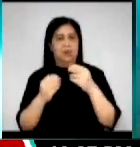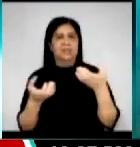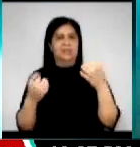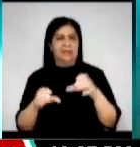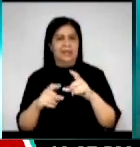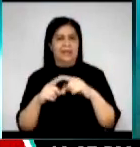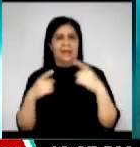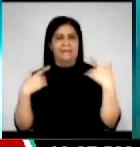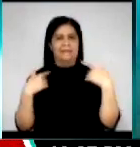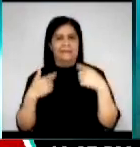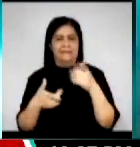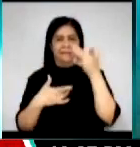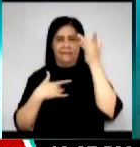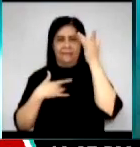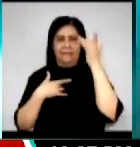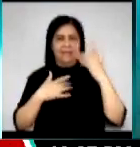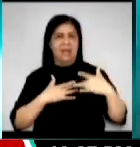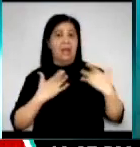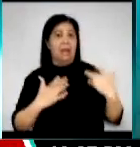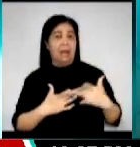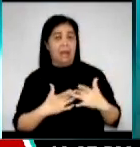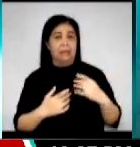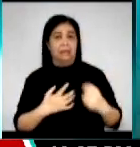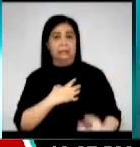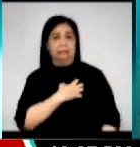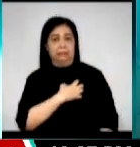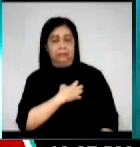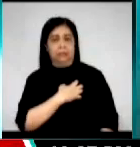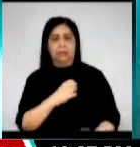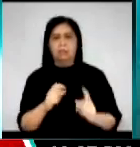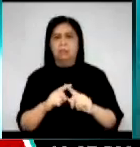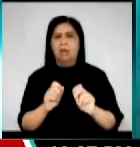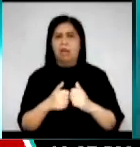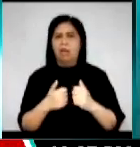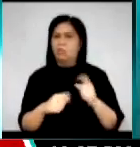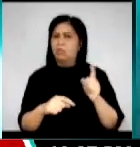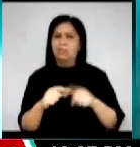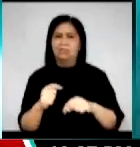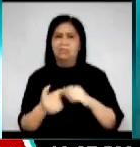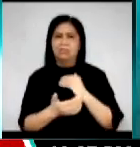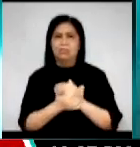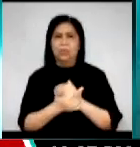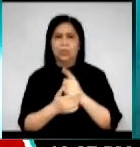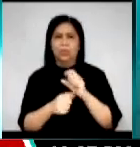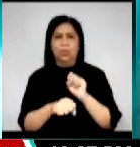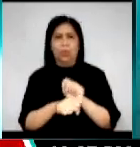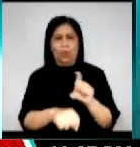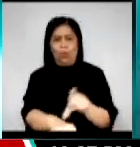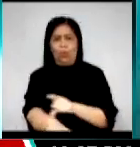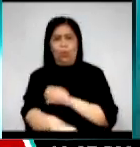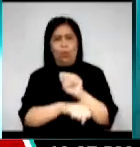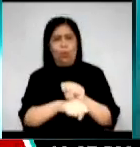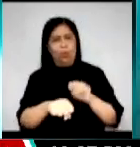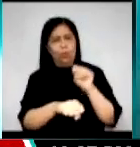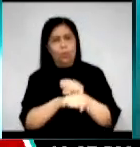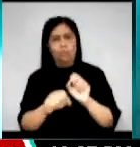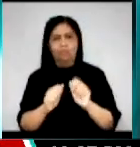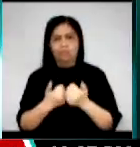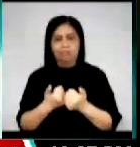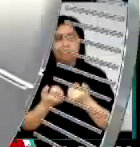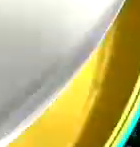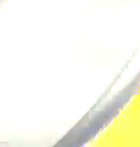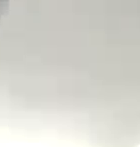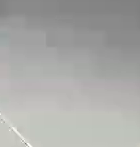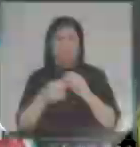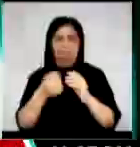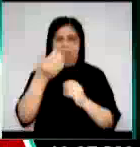ng sakit sa puso at stroke. Pero paano kung hindi naman talaga may iwasan ang mahabang oras ng trabaho? May report si Von Aquino.